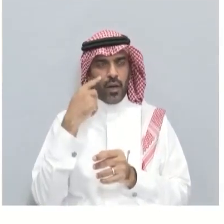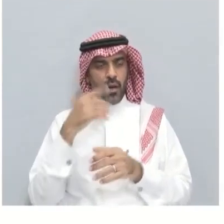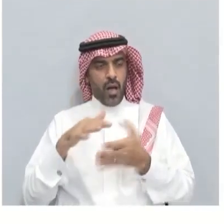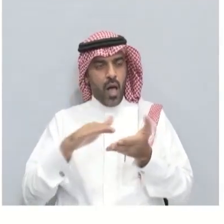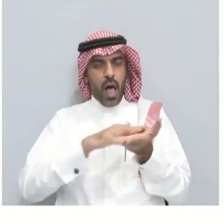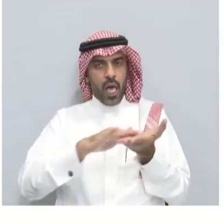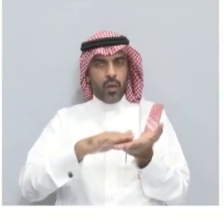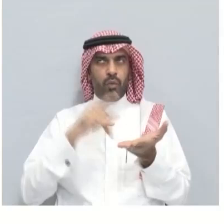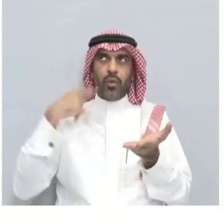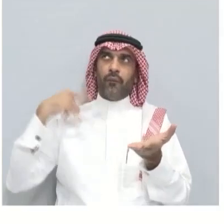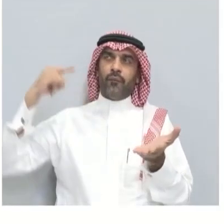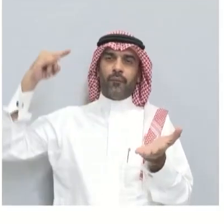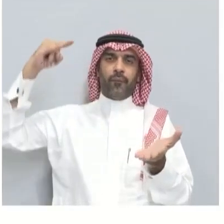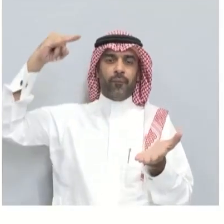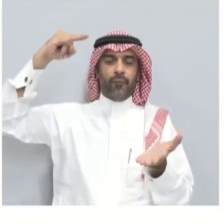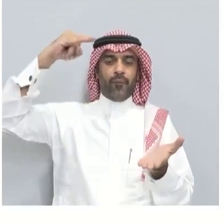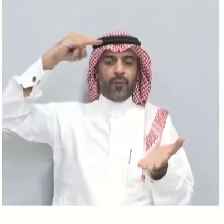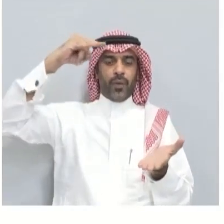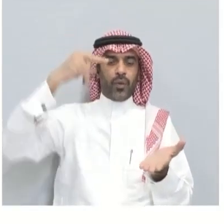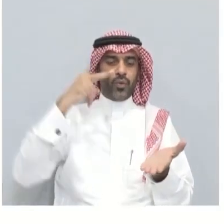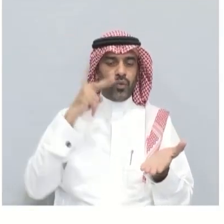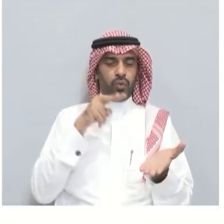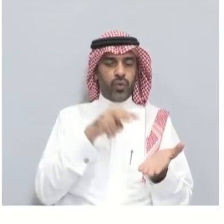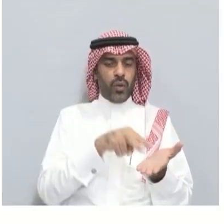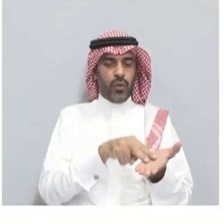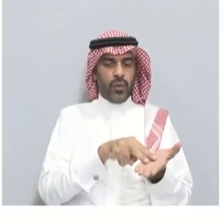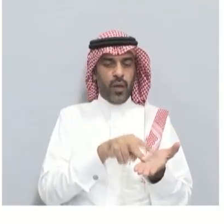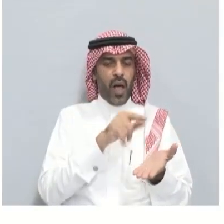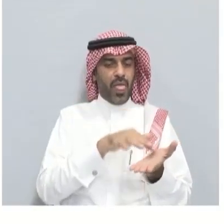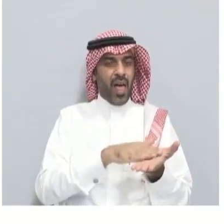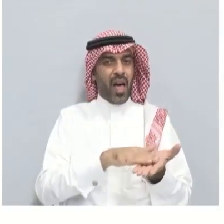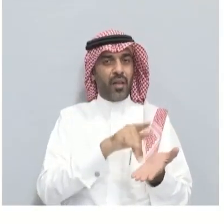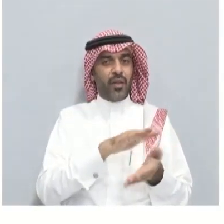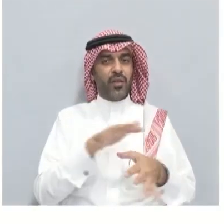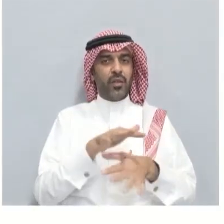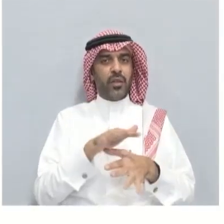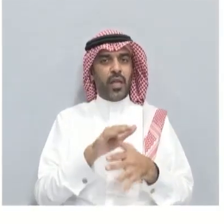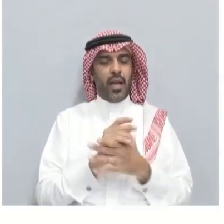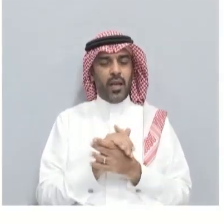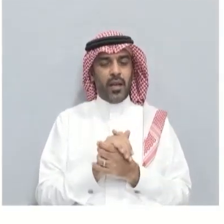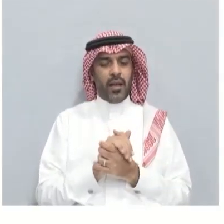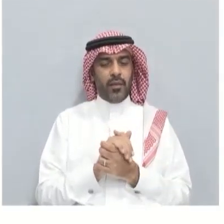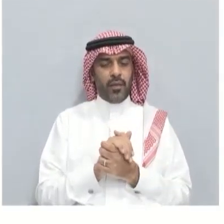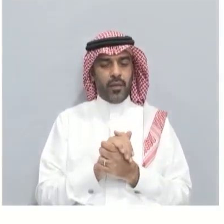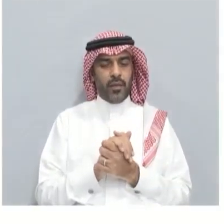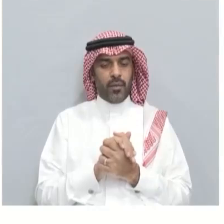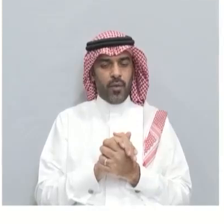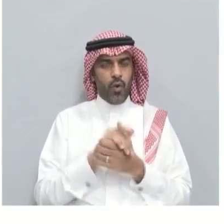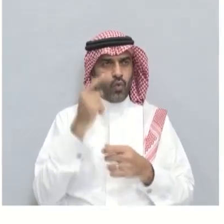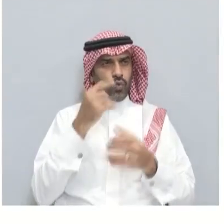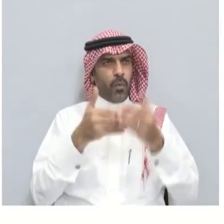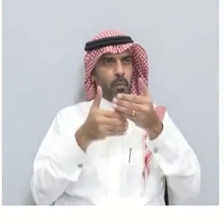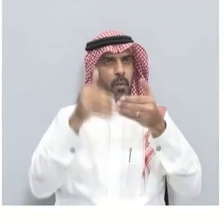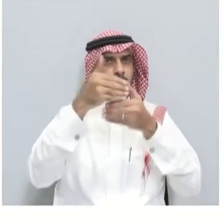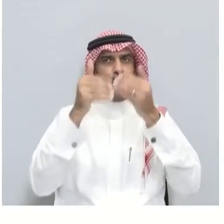مدمره وعده اشياء مبعثره فما درجه الشده التي تستنتج لدينا الشده من واحد الى 12